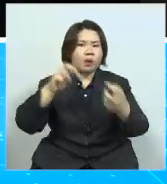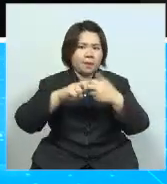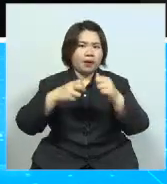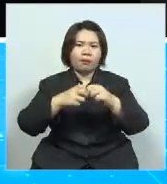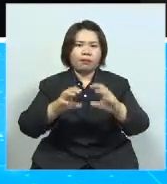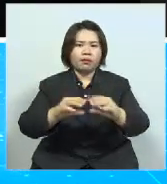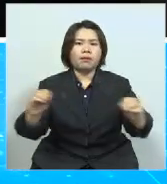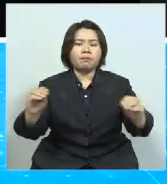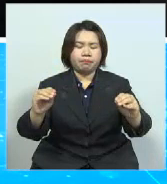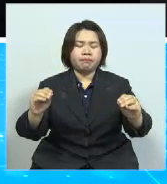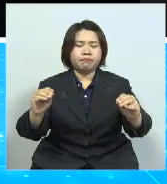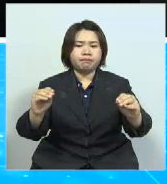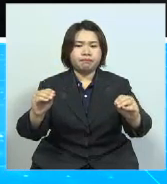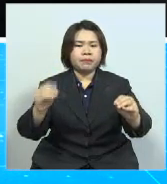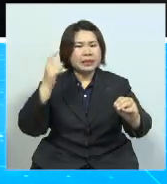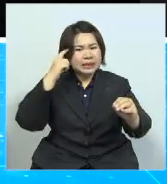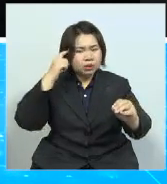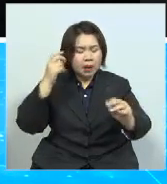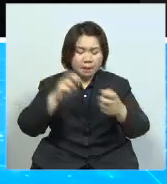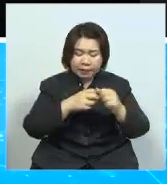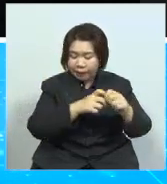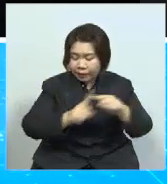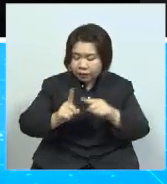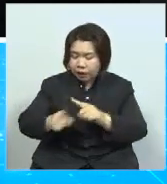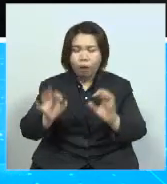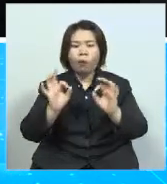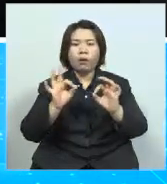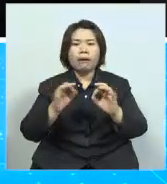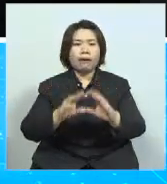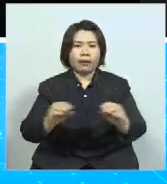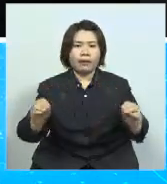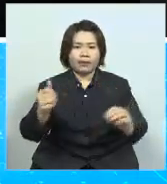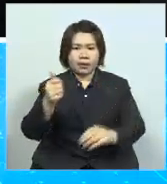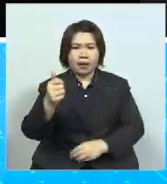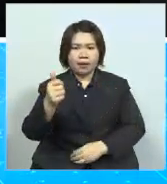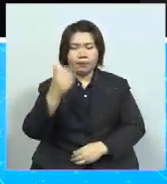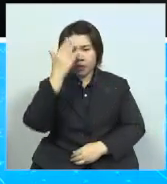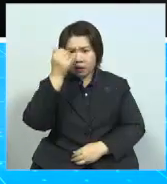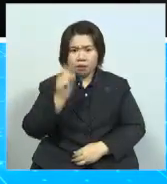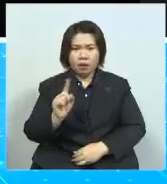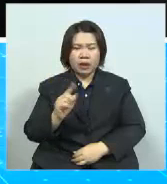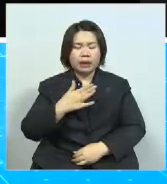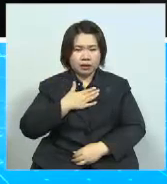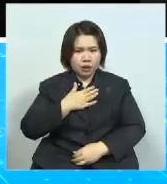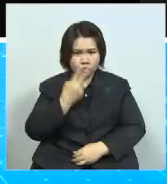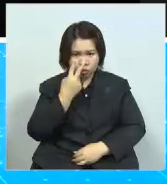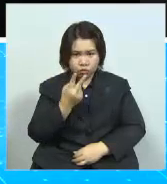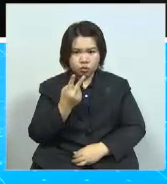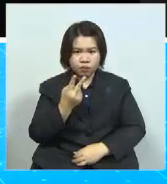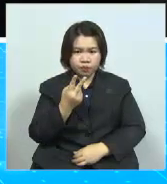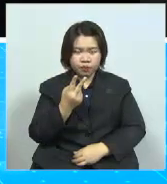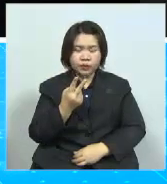มีความสงบนิ่งได้ดียิ่งขึ้น ครับ เพราะว่าเราต้องมองเหตุการณ์ว่